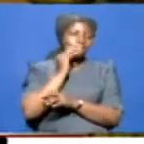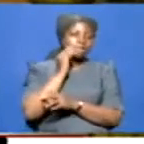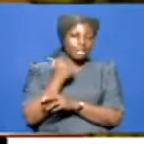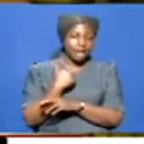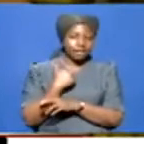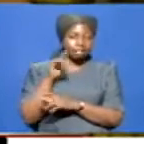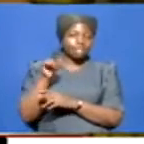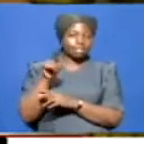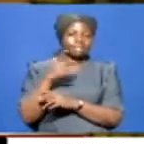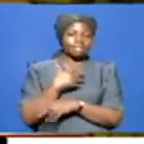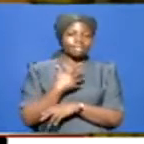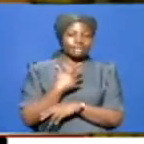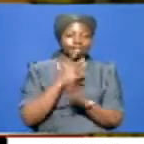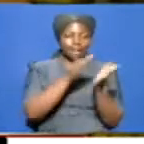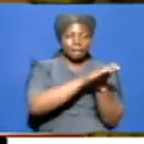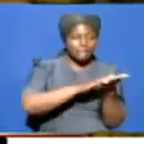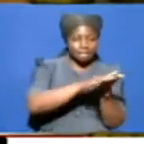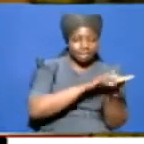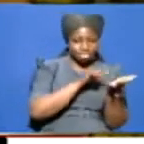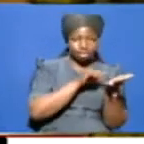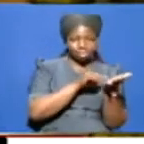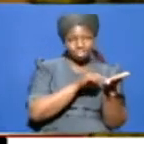the amateurs will also